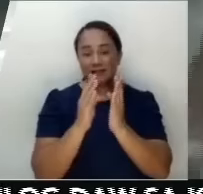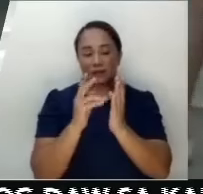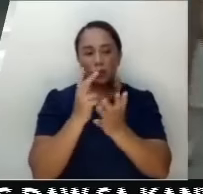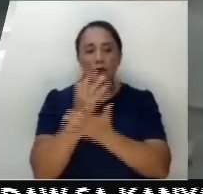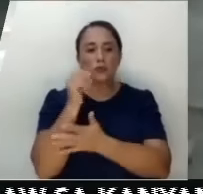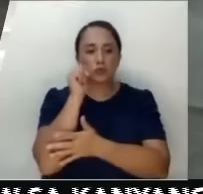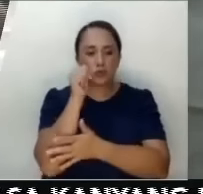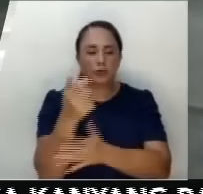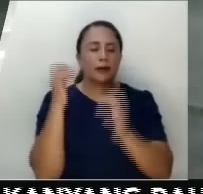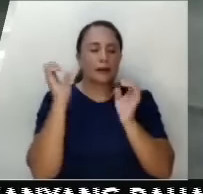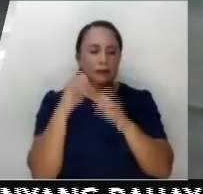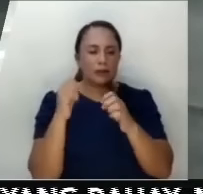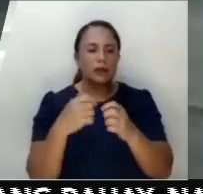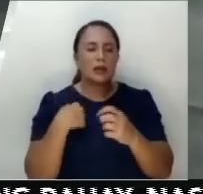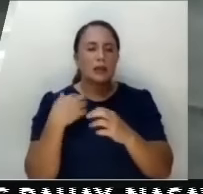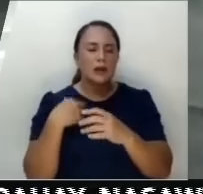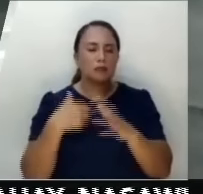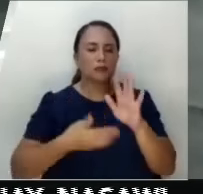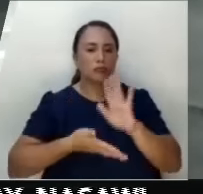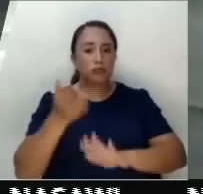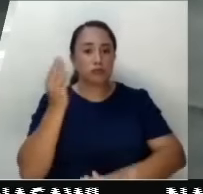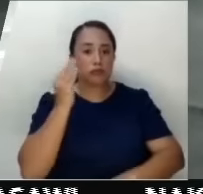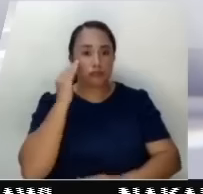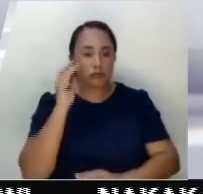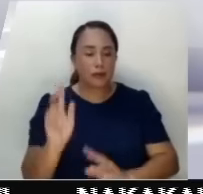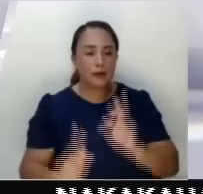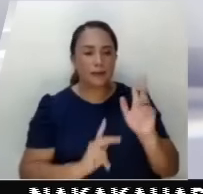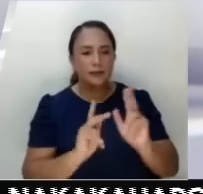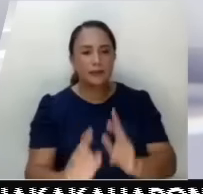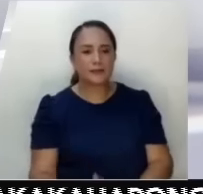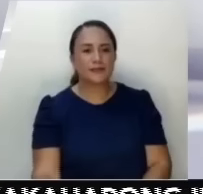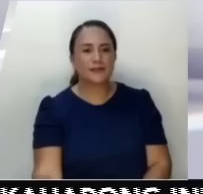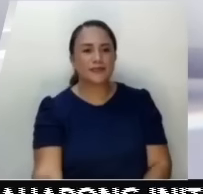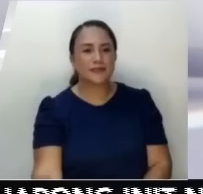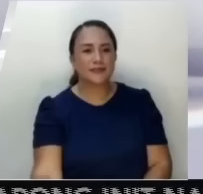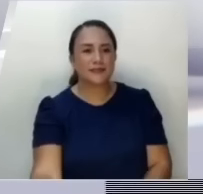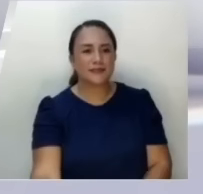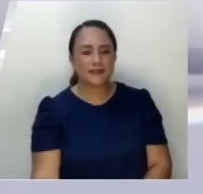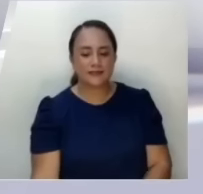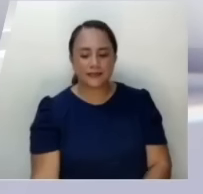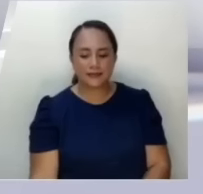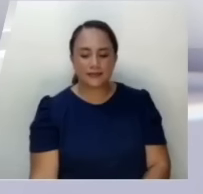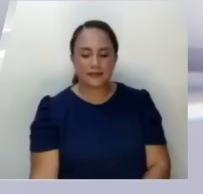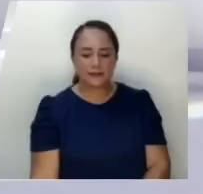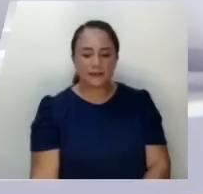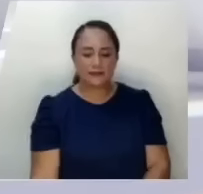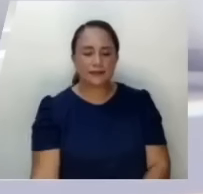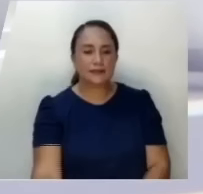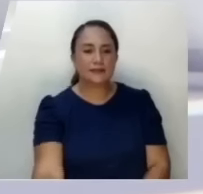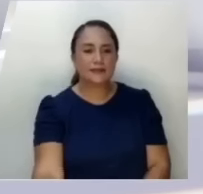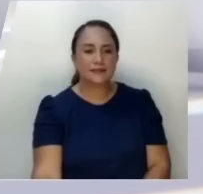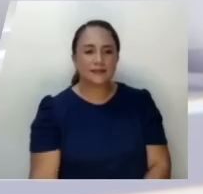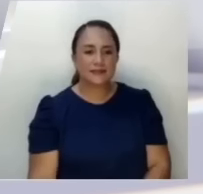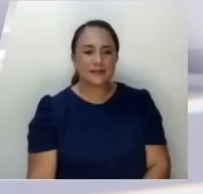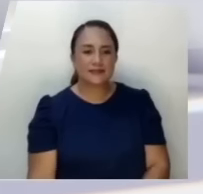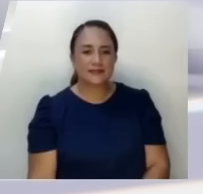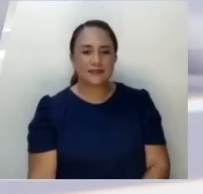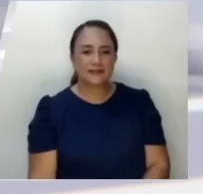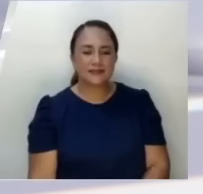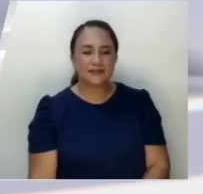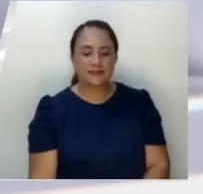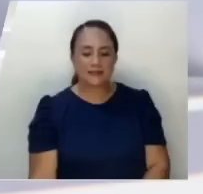na magsisipag-uwian na ang mga turista. Ivan? Maraming salamat, Jasmine Gabriel Galvan ng GMA Regional TV 1 North